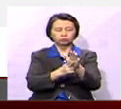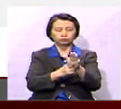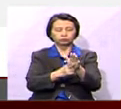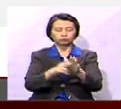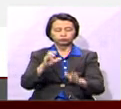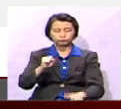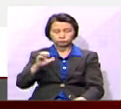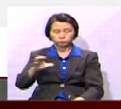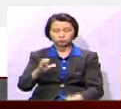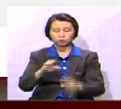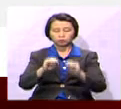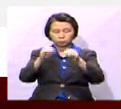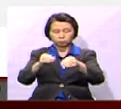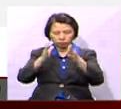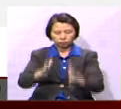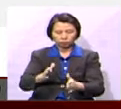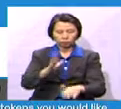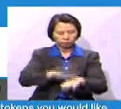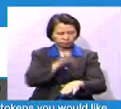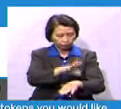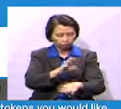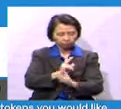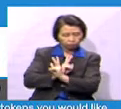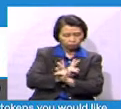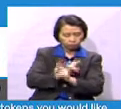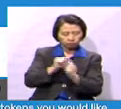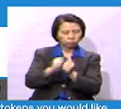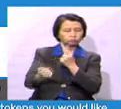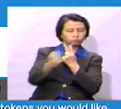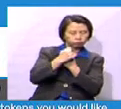Pelabur dinasihatkan agar berhati-hati dengan risiko